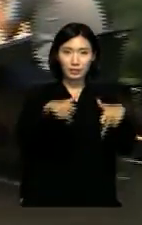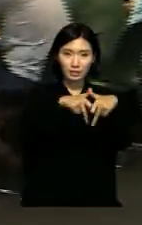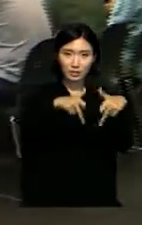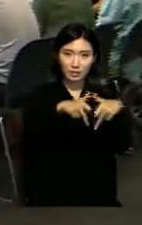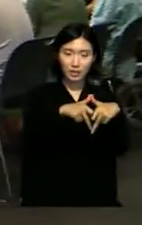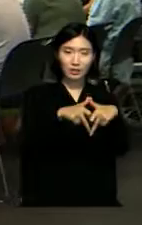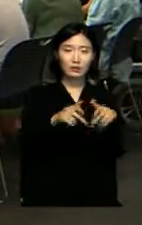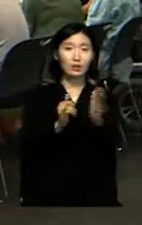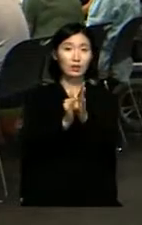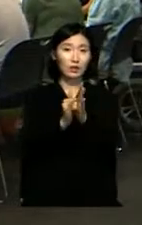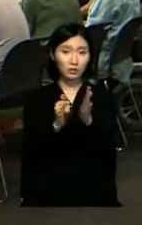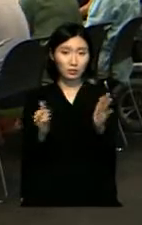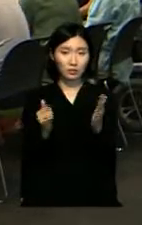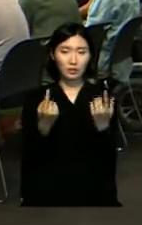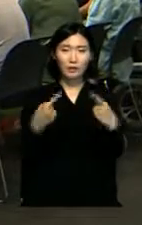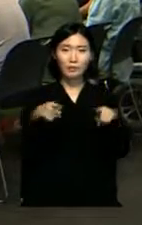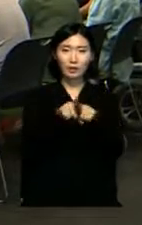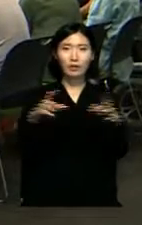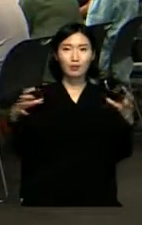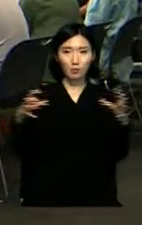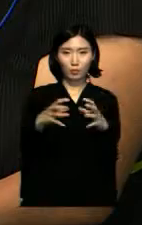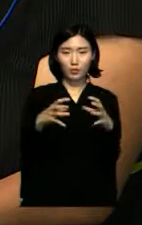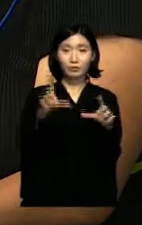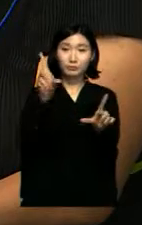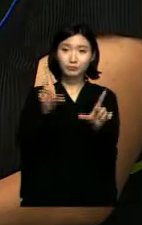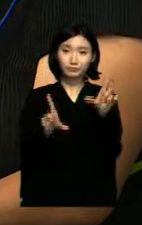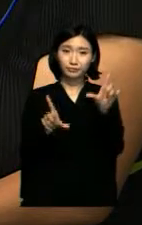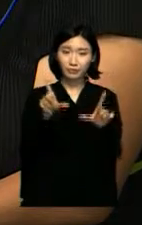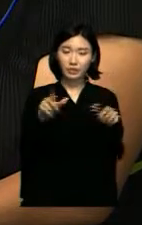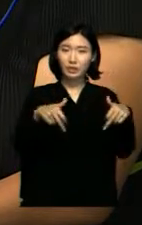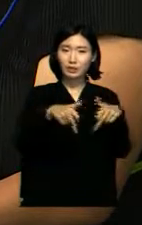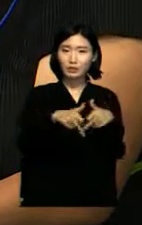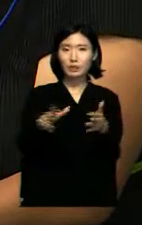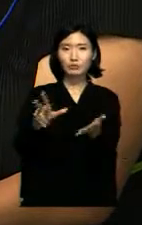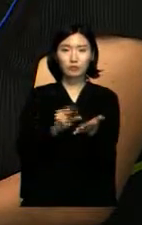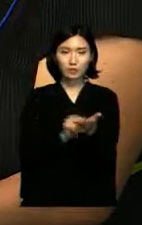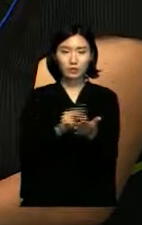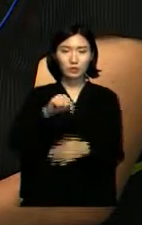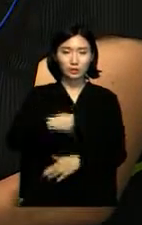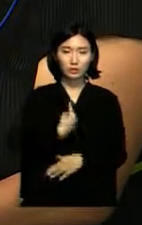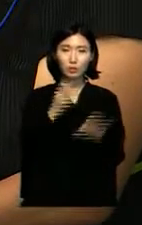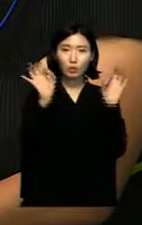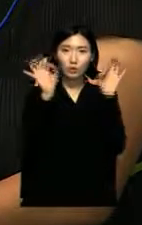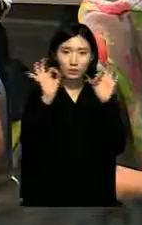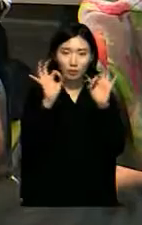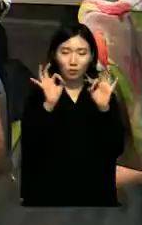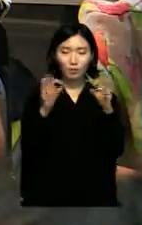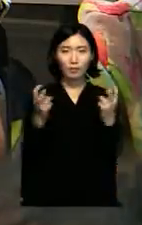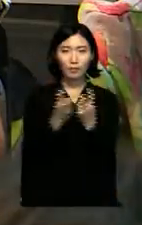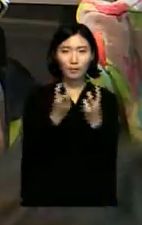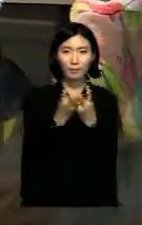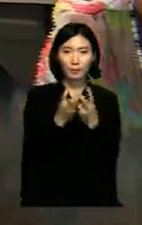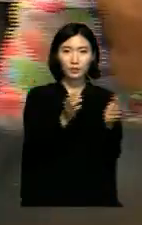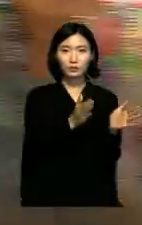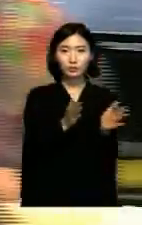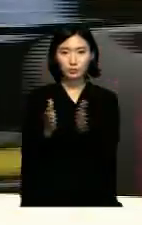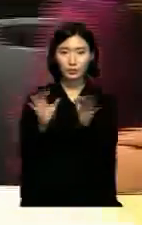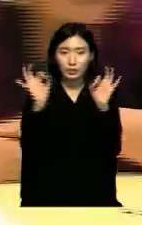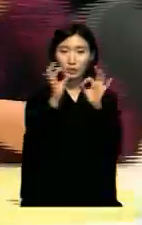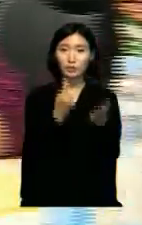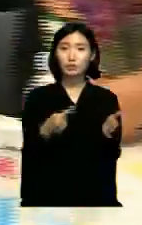장애인과 그 가족들이 한자리에 모였습니다. 장애인 문제를 스스로 찾고 방안을 마련하기